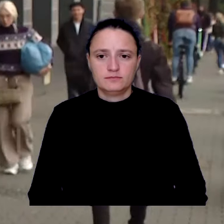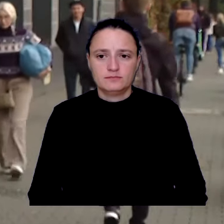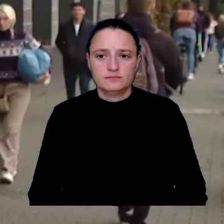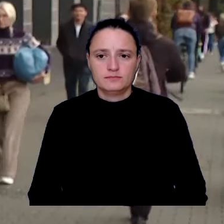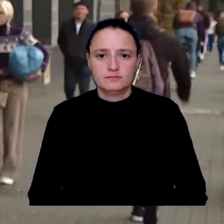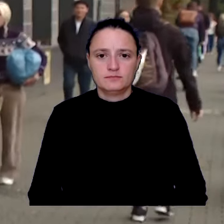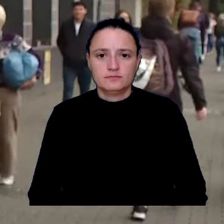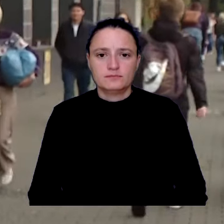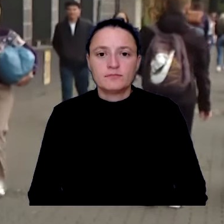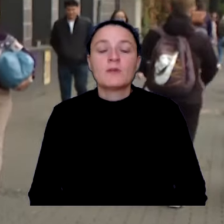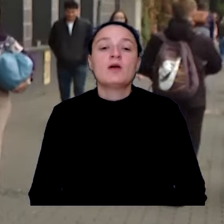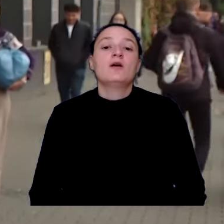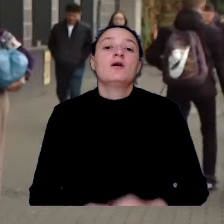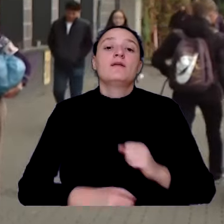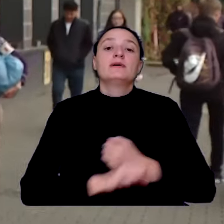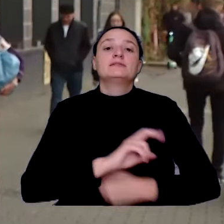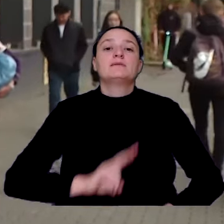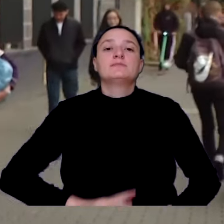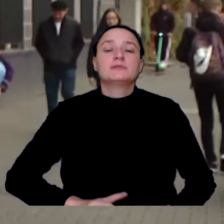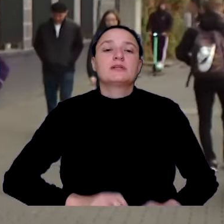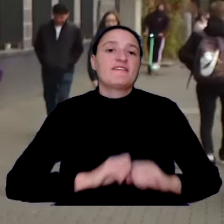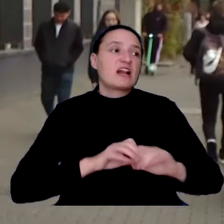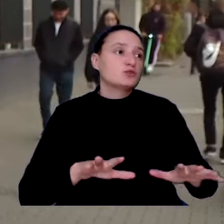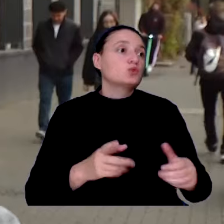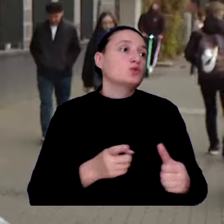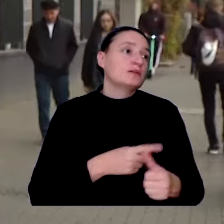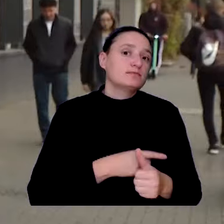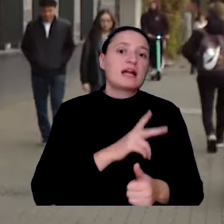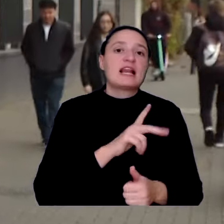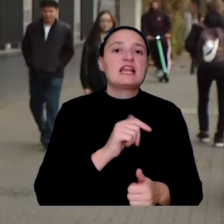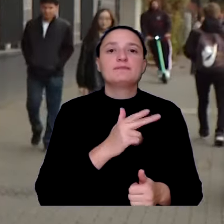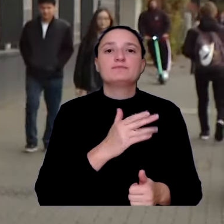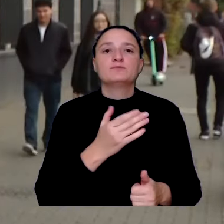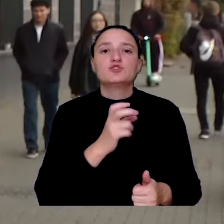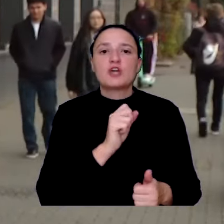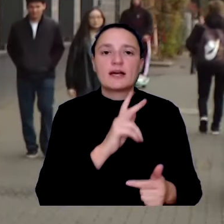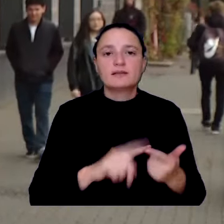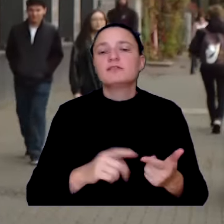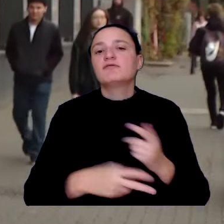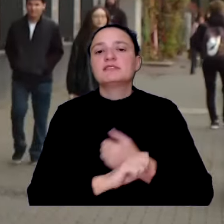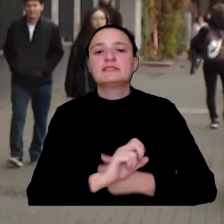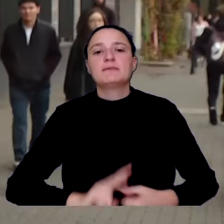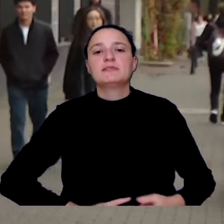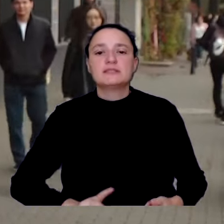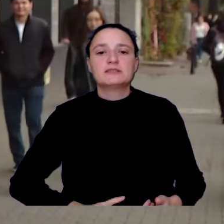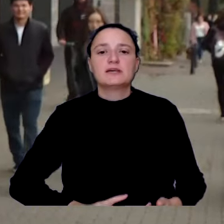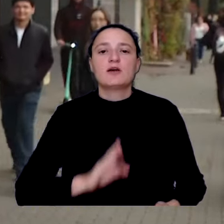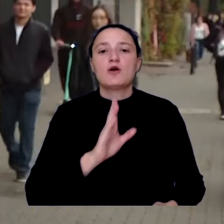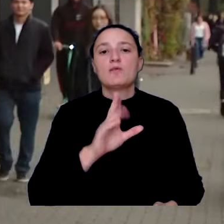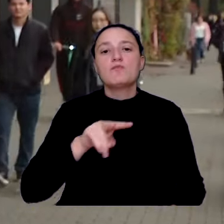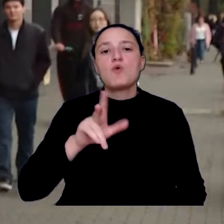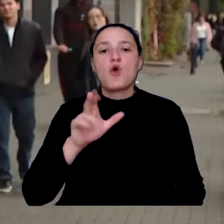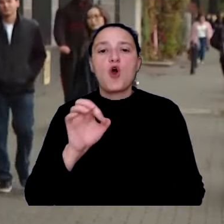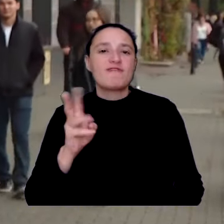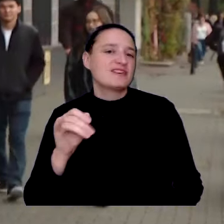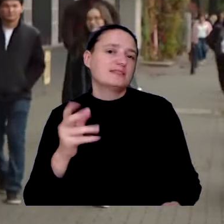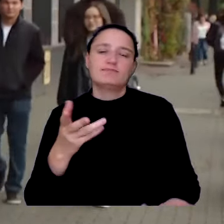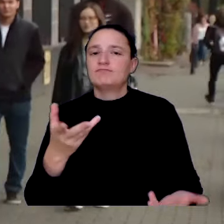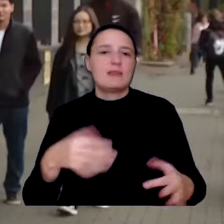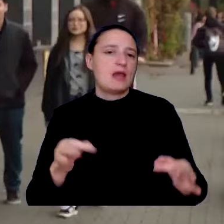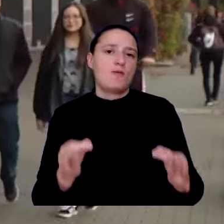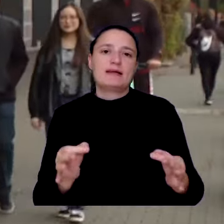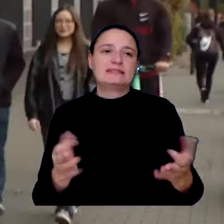Ministerstwo Infrastruktury zarówno ministra Klimczaka, jak i wiceministra Stanisława Bukowca nie było, więc odpowiedzi